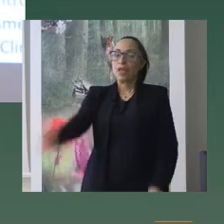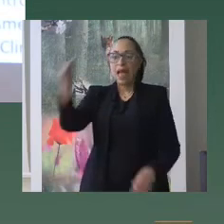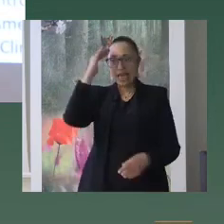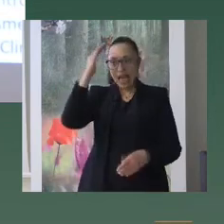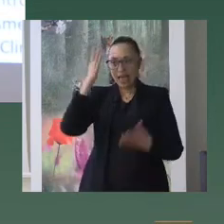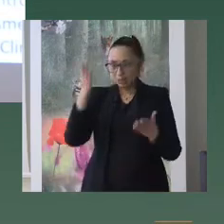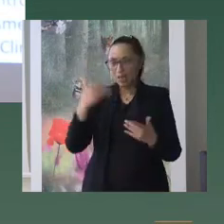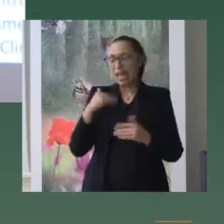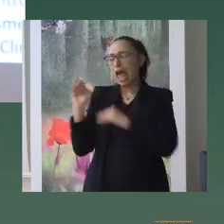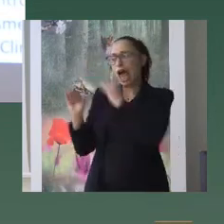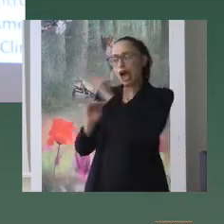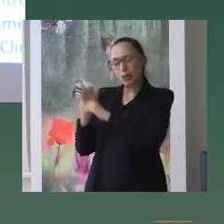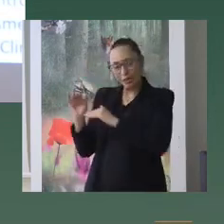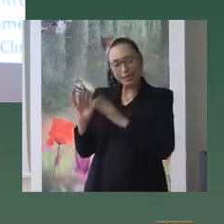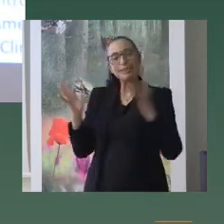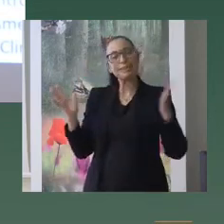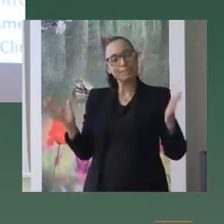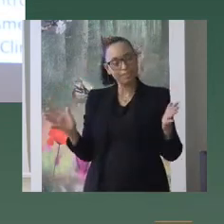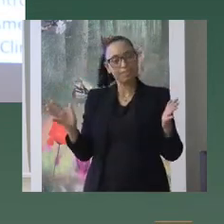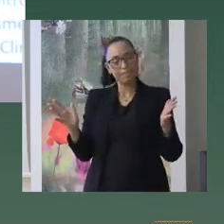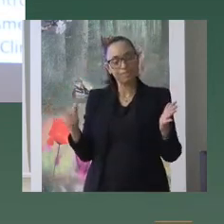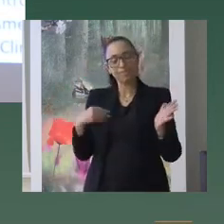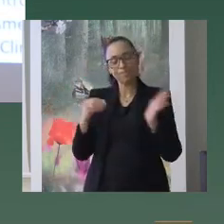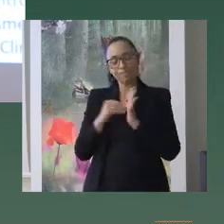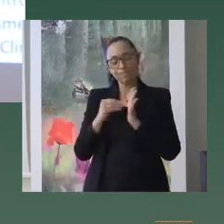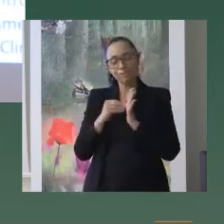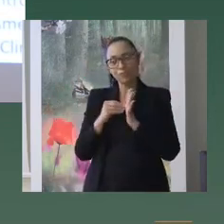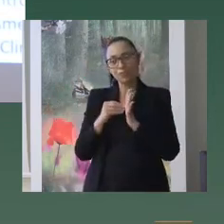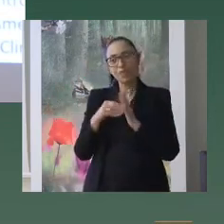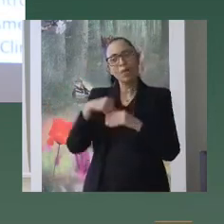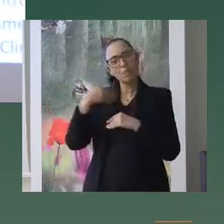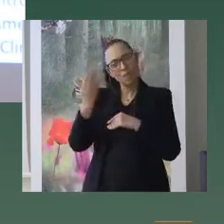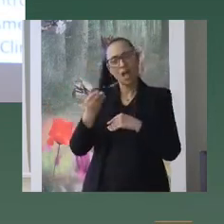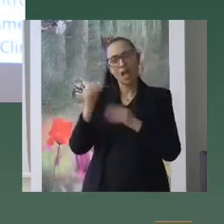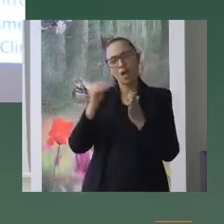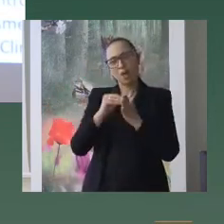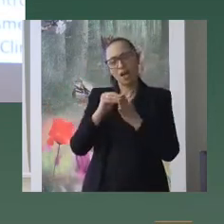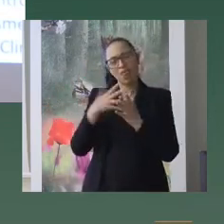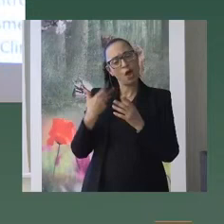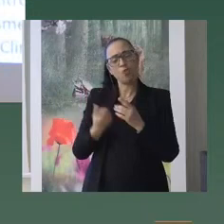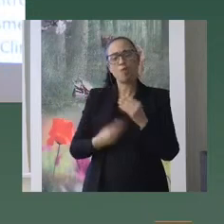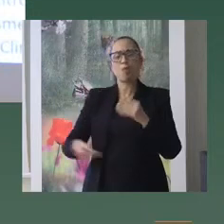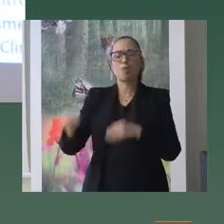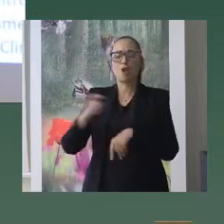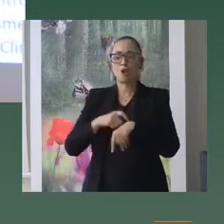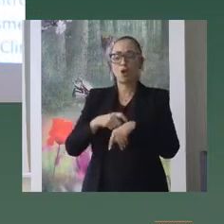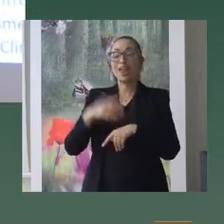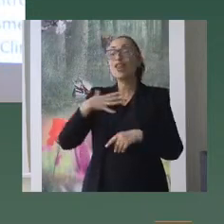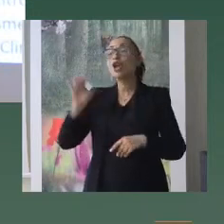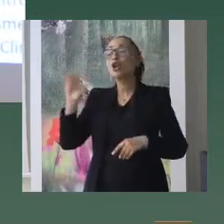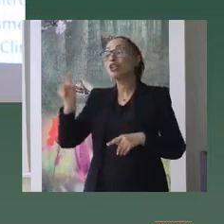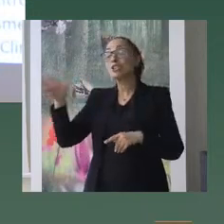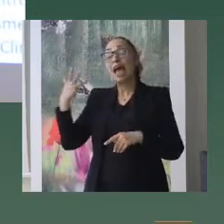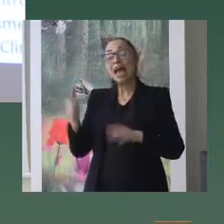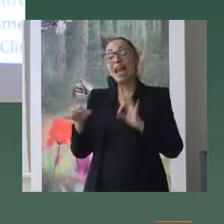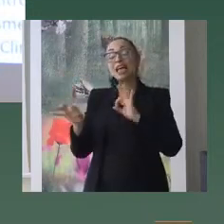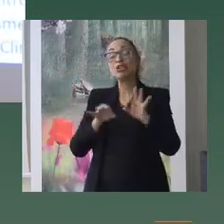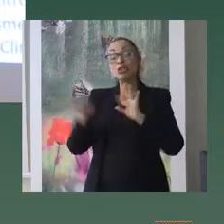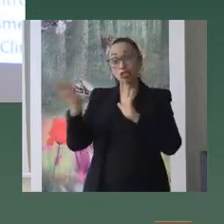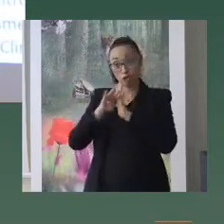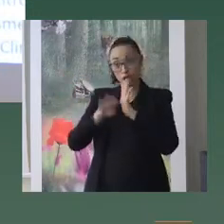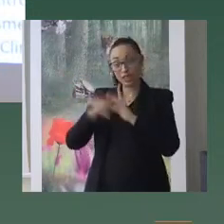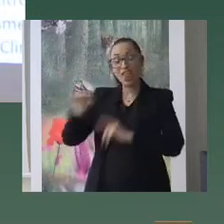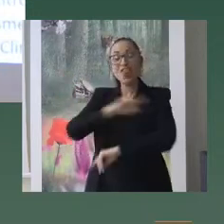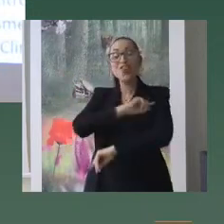Καλησπέρα. Οι ερωτήσεις είναι πολλές, αλλά καλύτερο στο αμφιθέατρο κάποια στιγμή. Θα έχουμε περισσότερο χρόνο εννοώ. Θέλω να ρωτήσω το εξής. Αν υπάρχει στο μοντέλο σας τη δυνατότητα